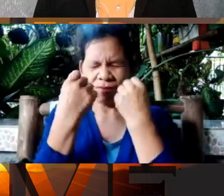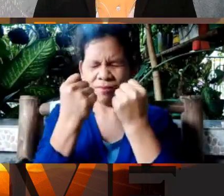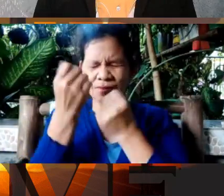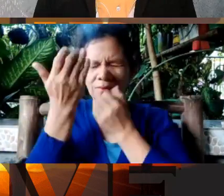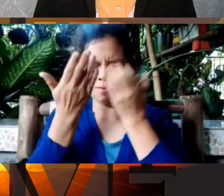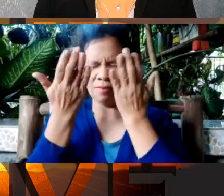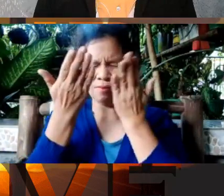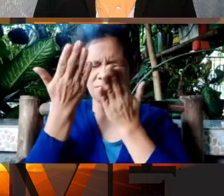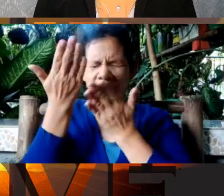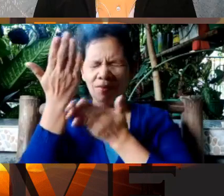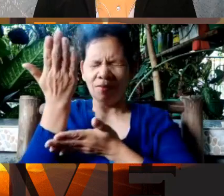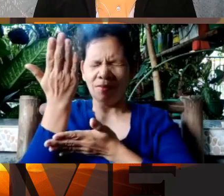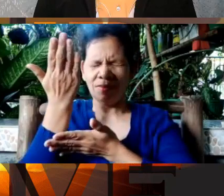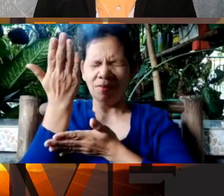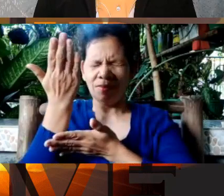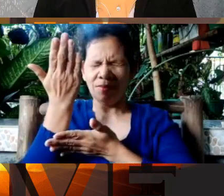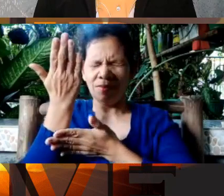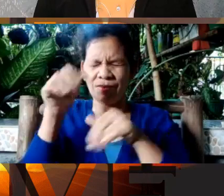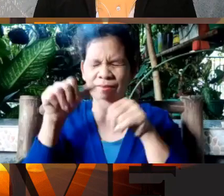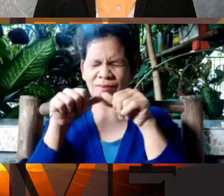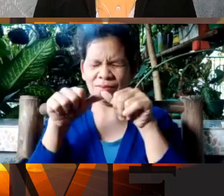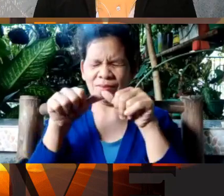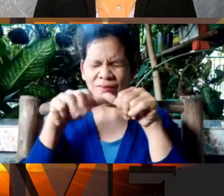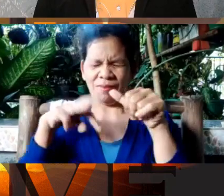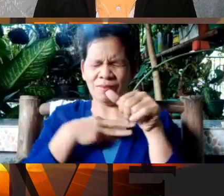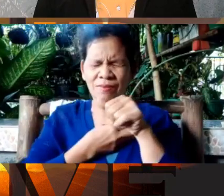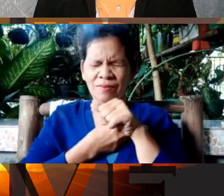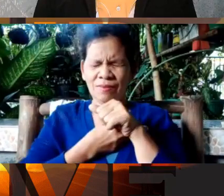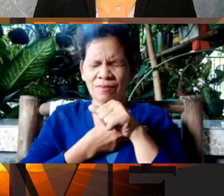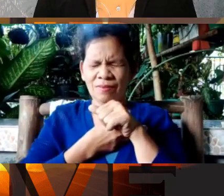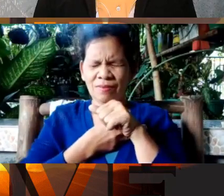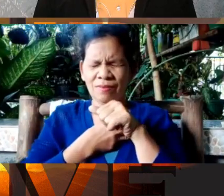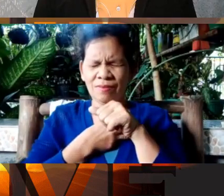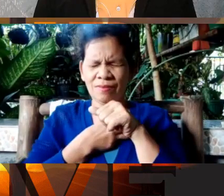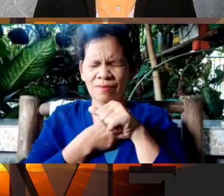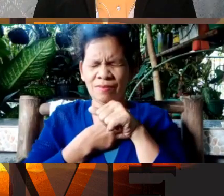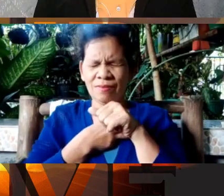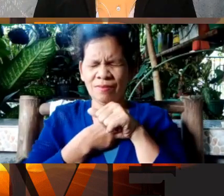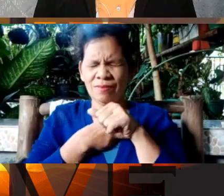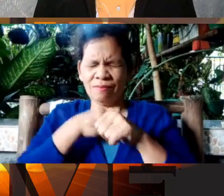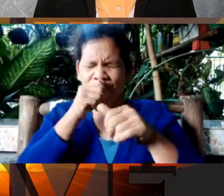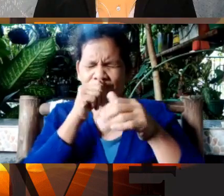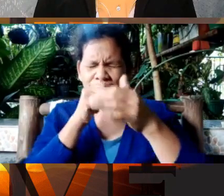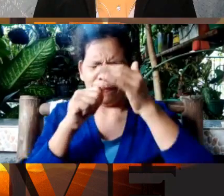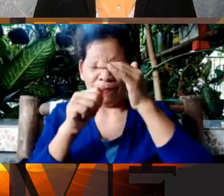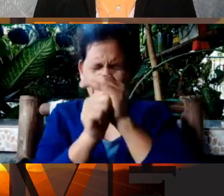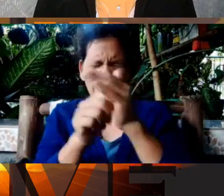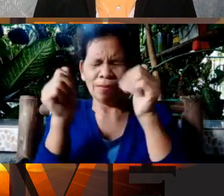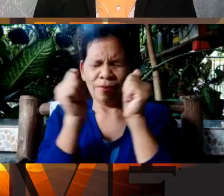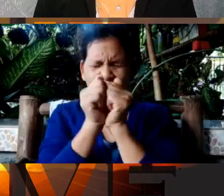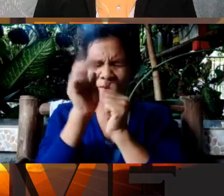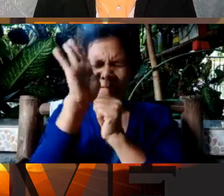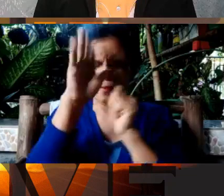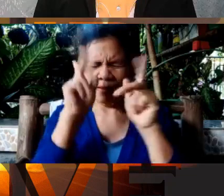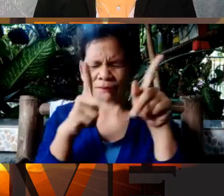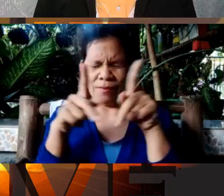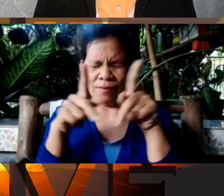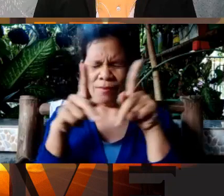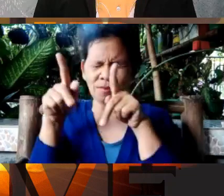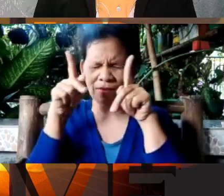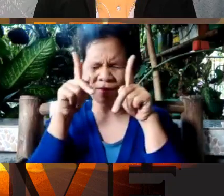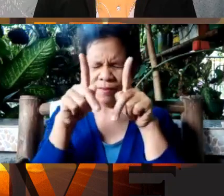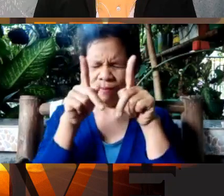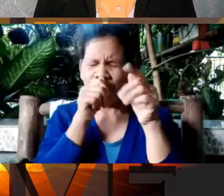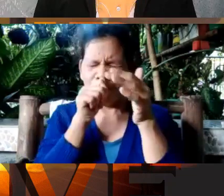ka. Patuloy din kaming nagpapakubli, dakilang Diyos, sa inyong kapangyarihan na itago kami